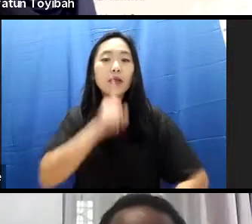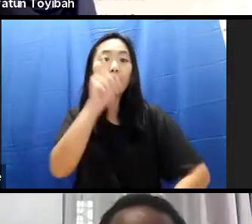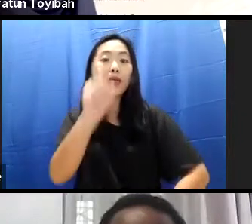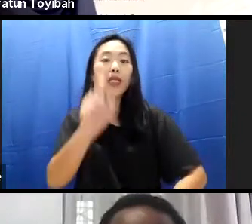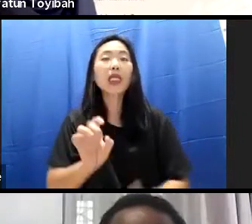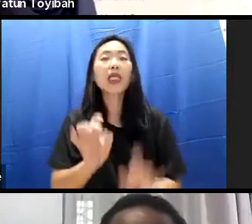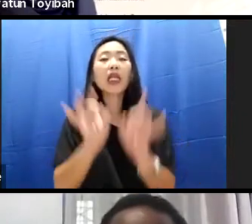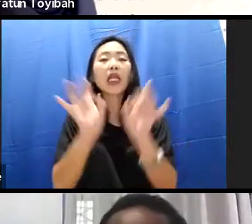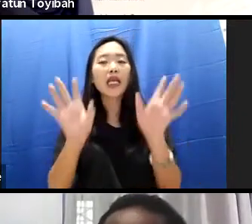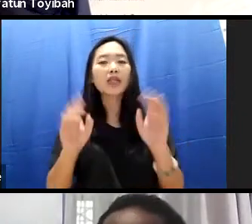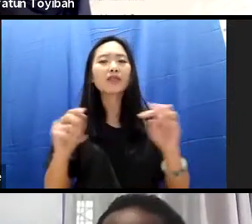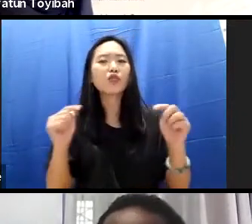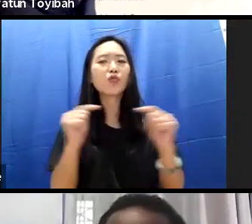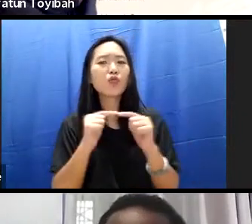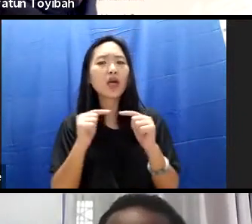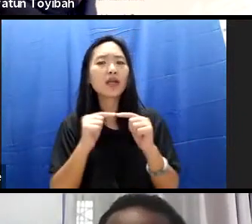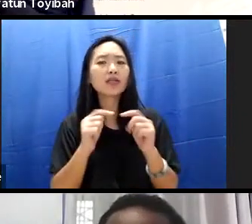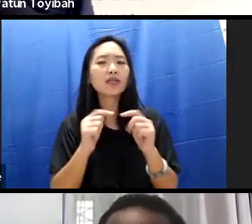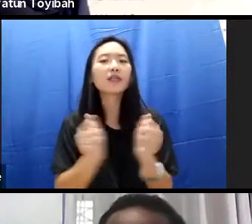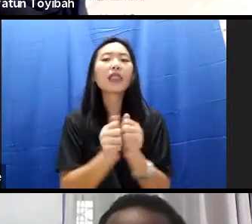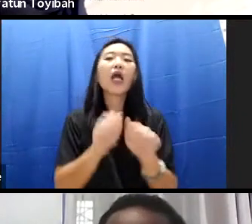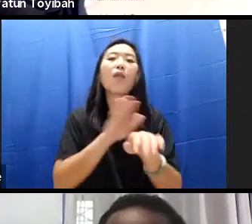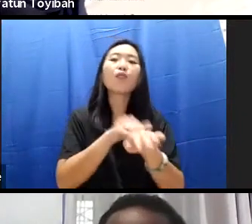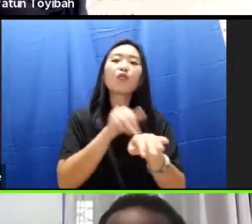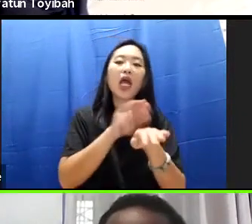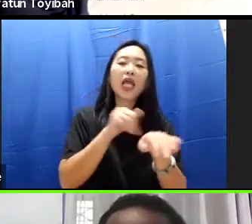juga dengan budaya lokal Papua.